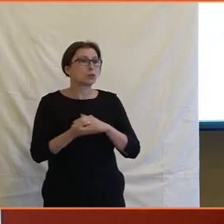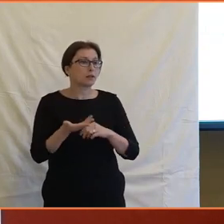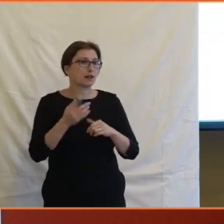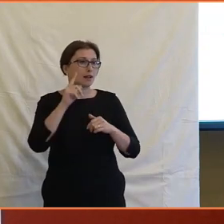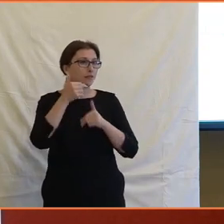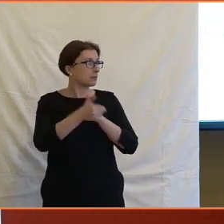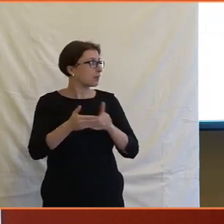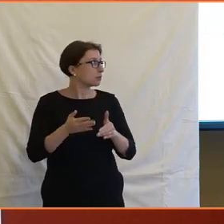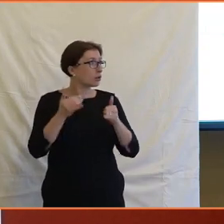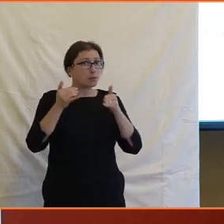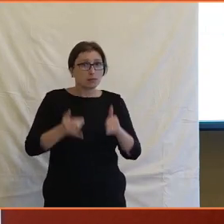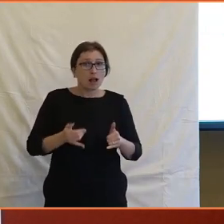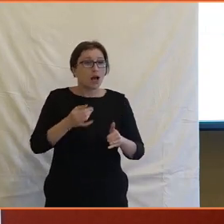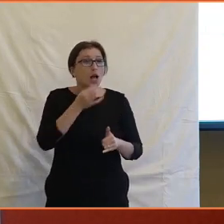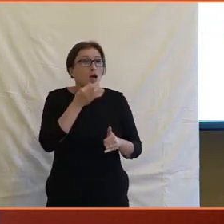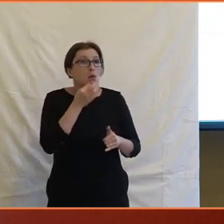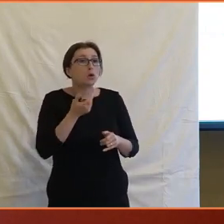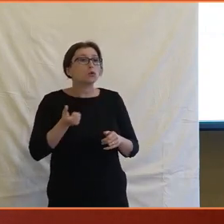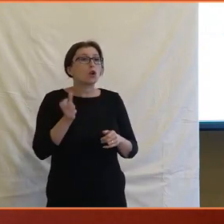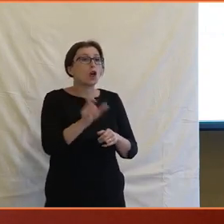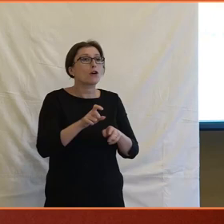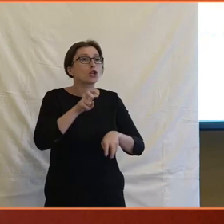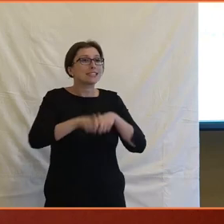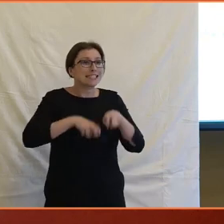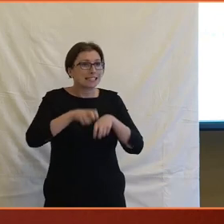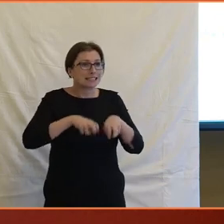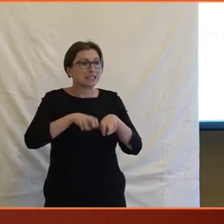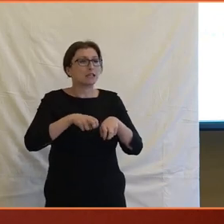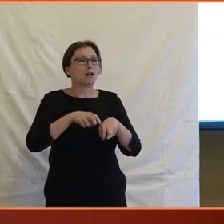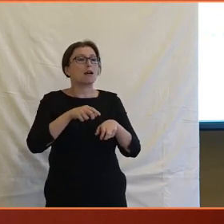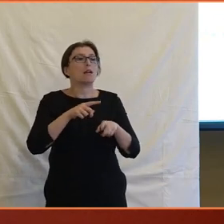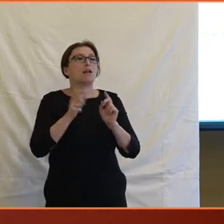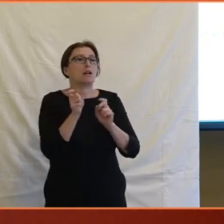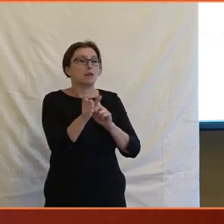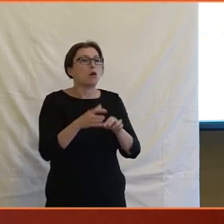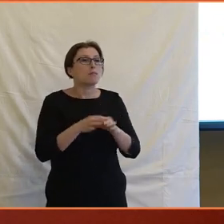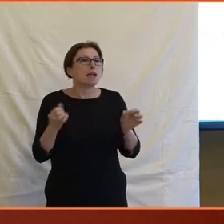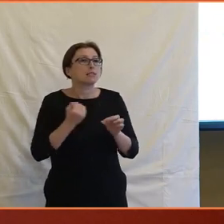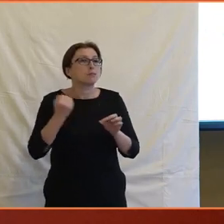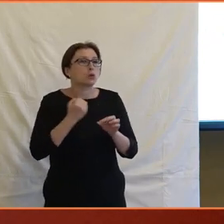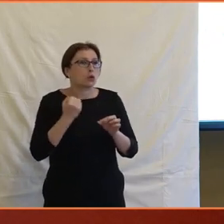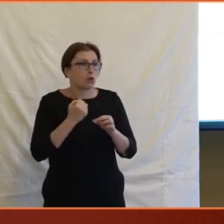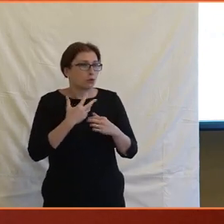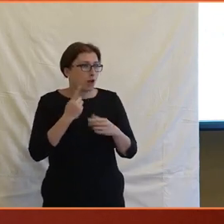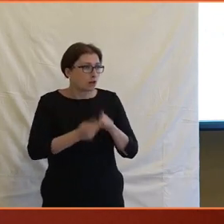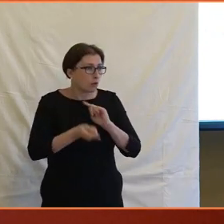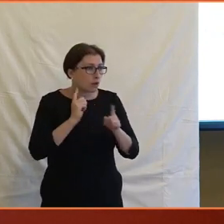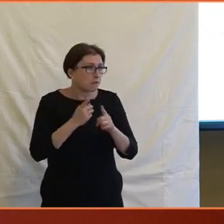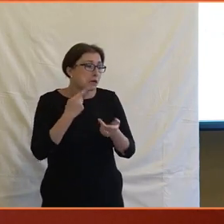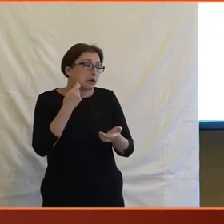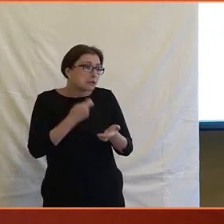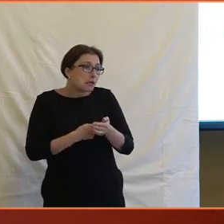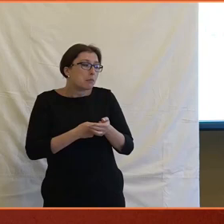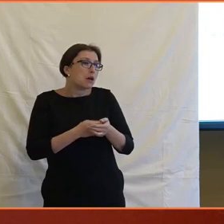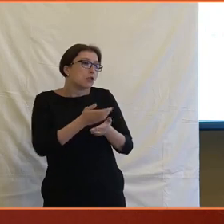Prahy, no tak samozřejmě, že když někam napíšete slovo cyklistika nebo bezmotorová doprava, tak je taková